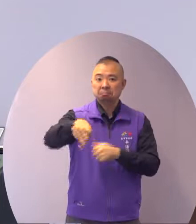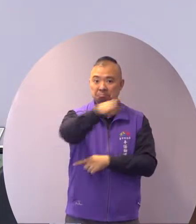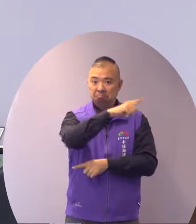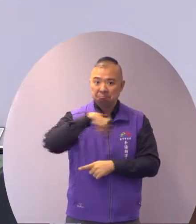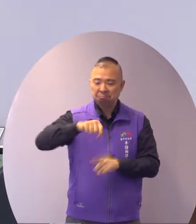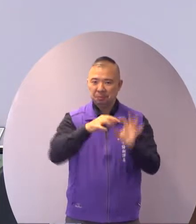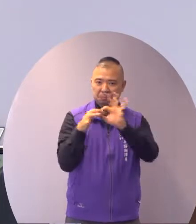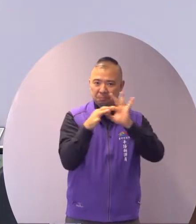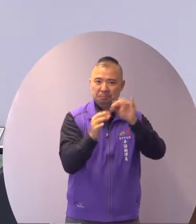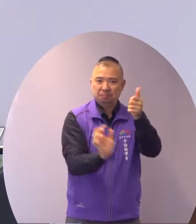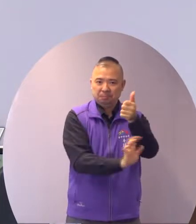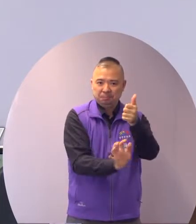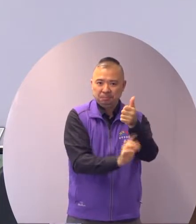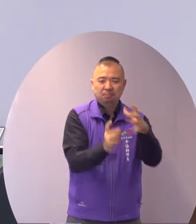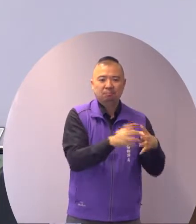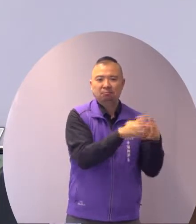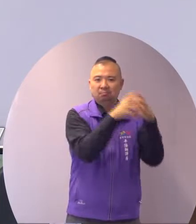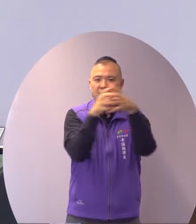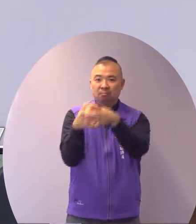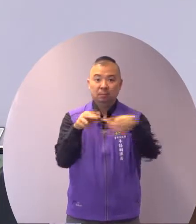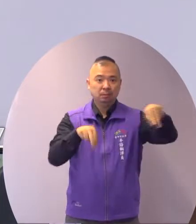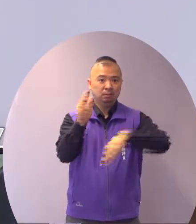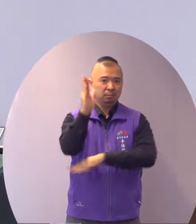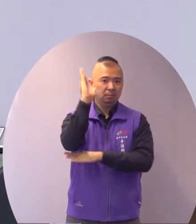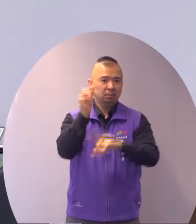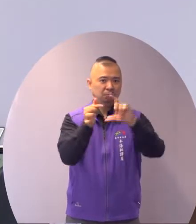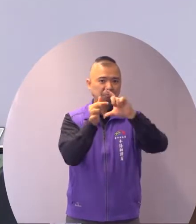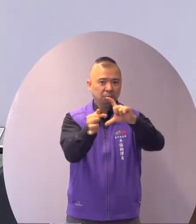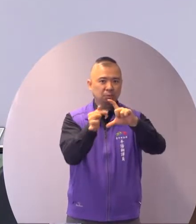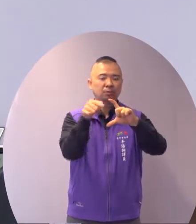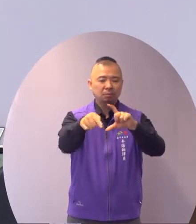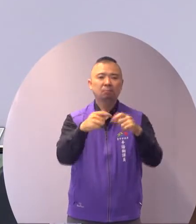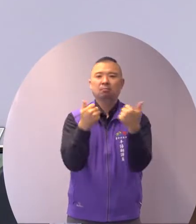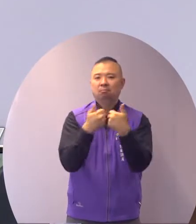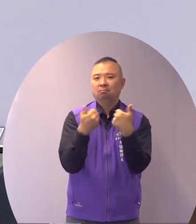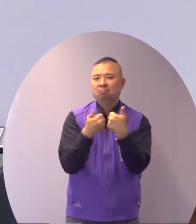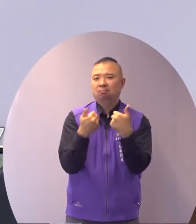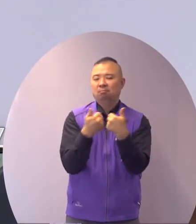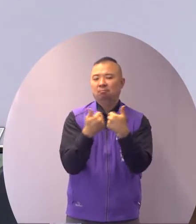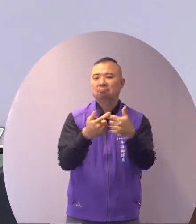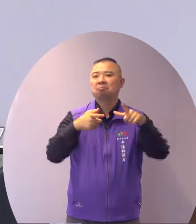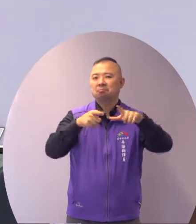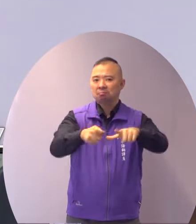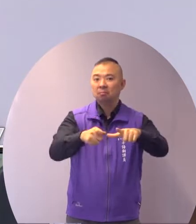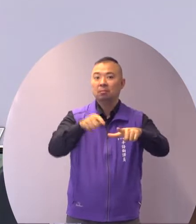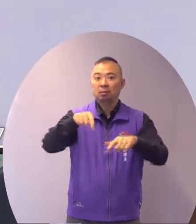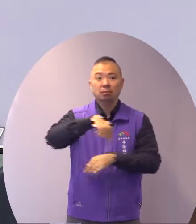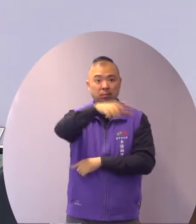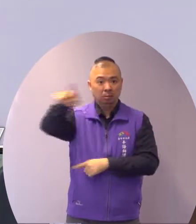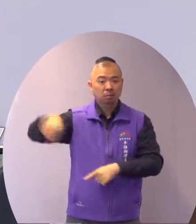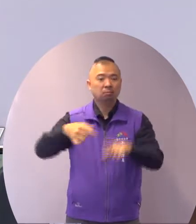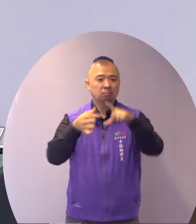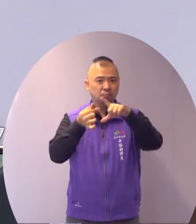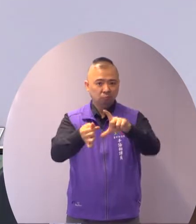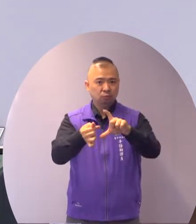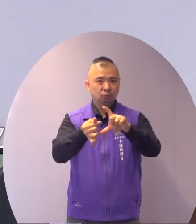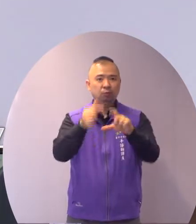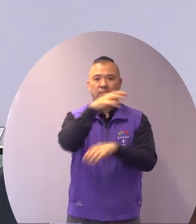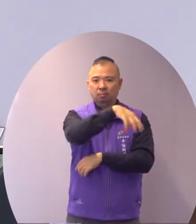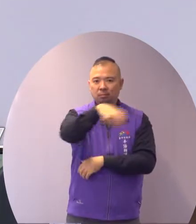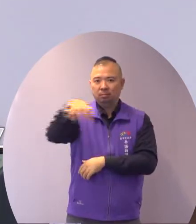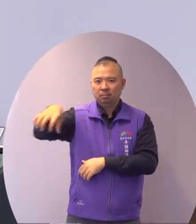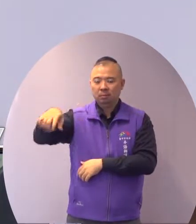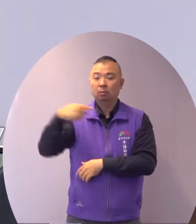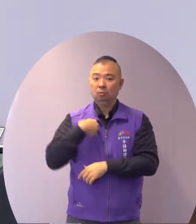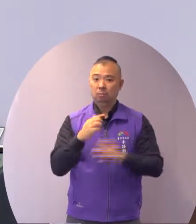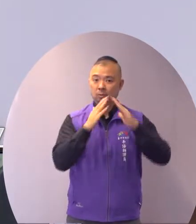个行政区去召开市政会议。一方面呢，各个区也是市政中